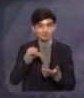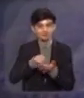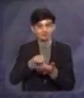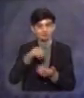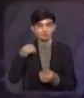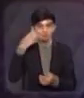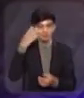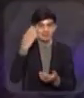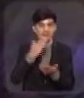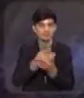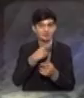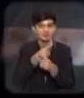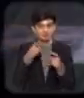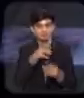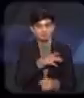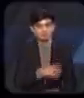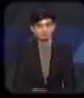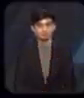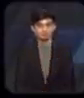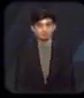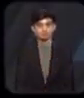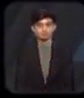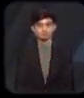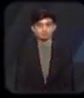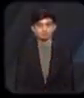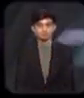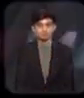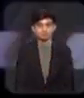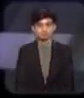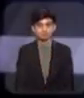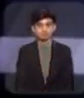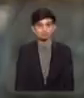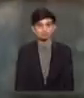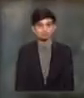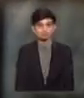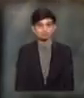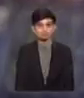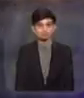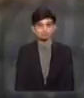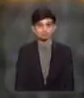армандап жүрмін деп түйді жігіт. Мақсат Жақсыбайұлы, Бағдат Қайратұлы, Информбюро, Шымкент.